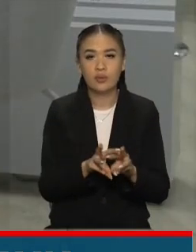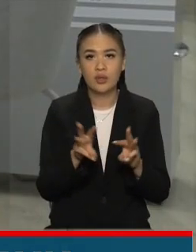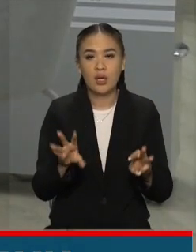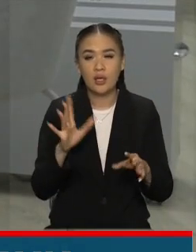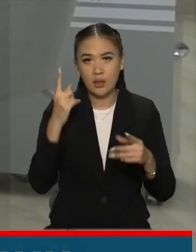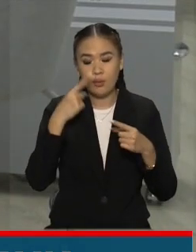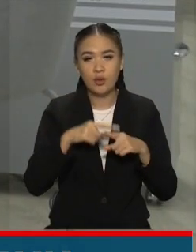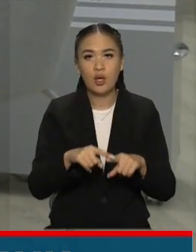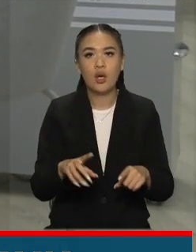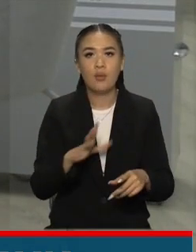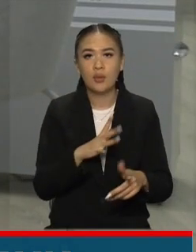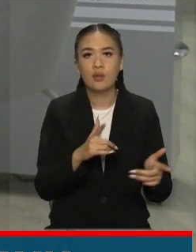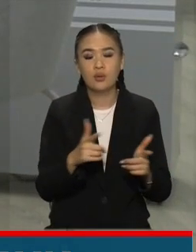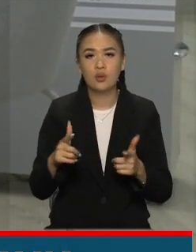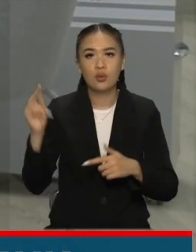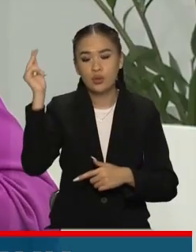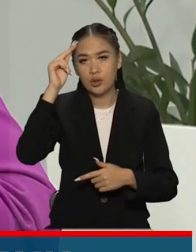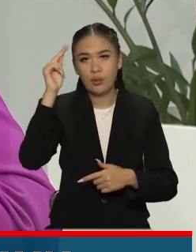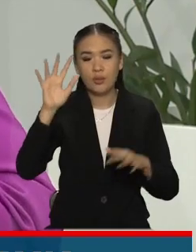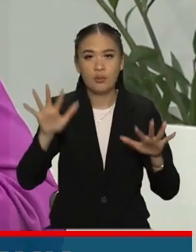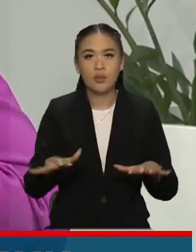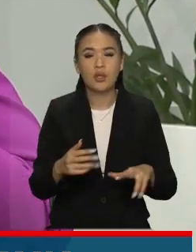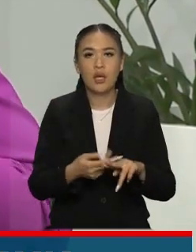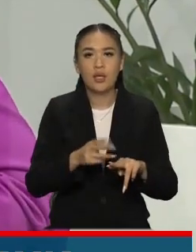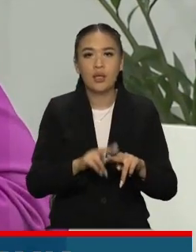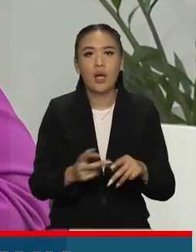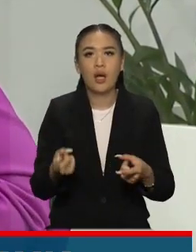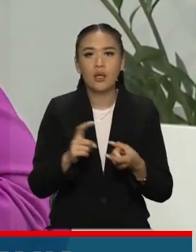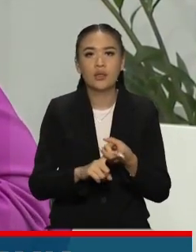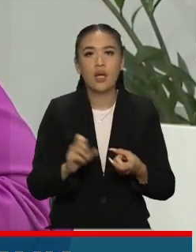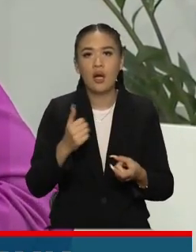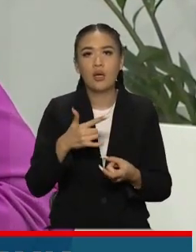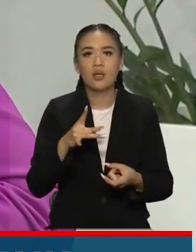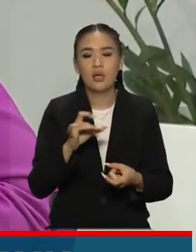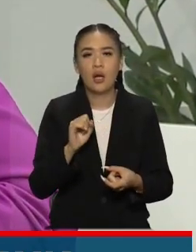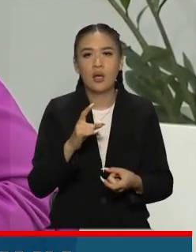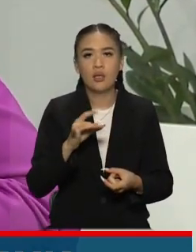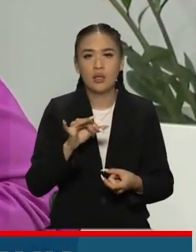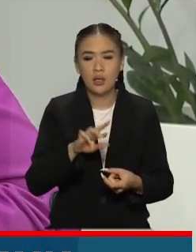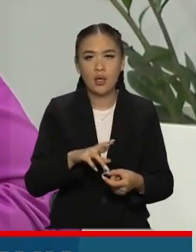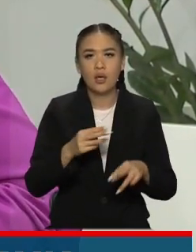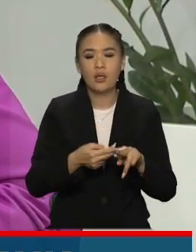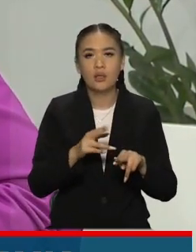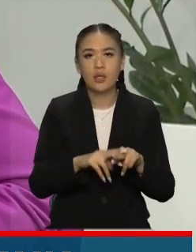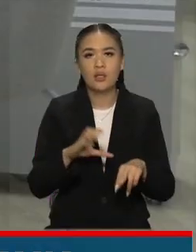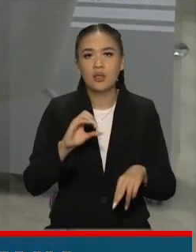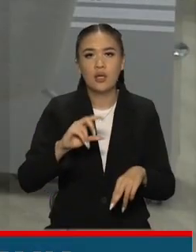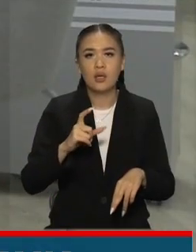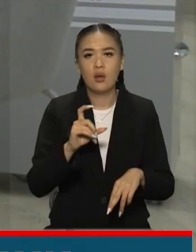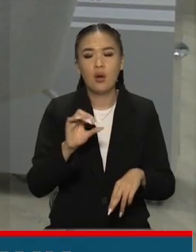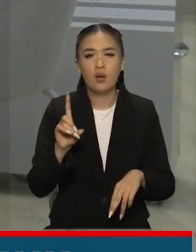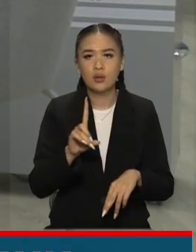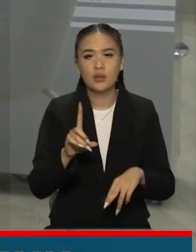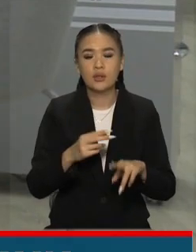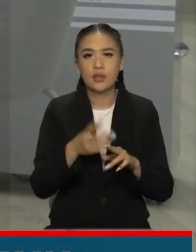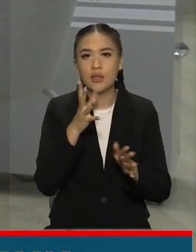определять конкретную повестку дня для этих учебных заведений. Что касается вот аграриев, у них сейчас аховая ситуация с сельхозтехникой,